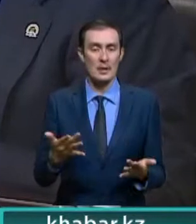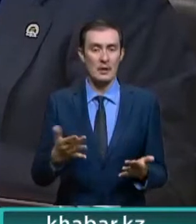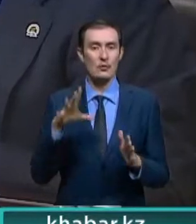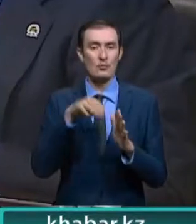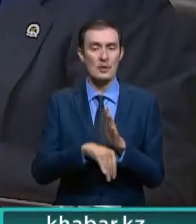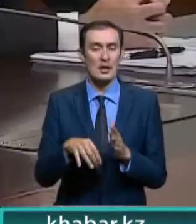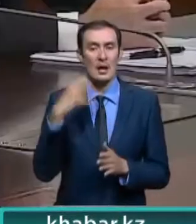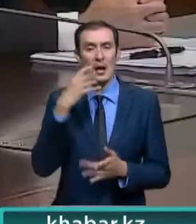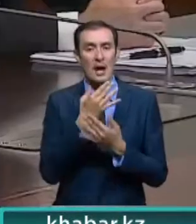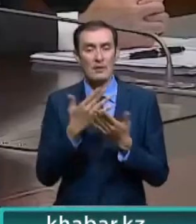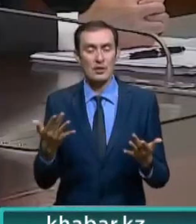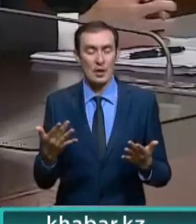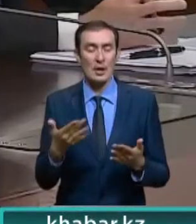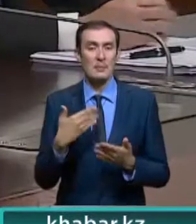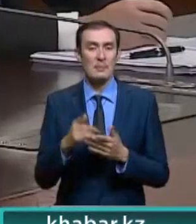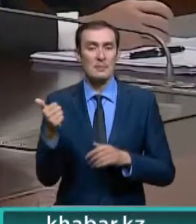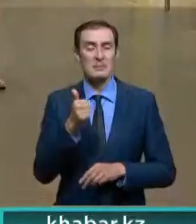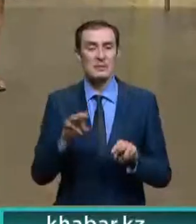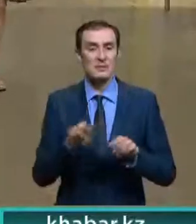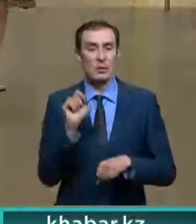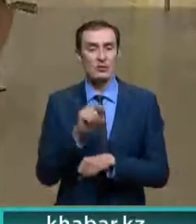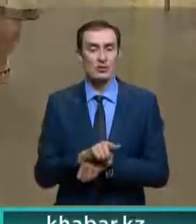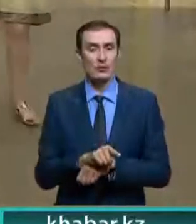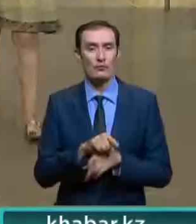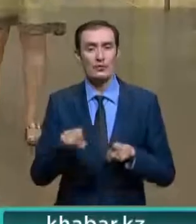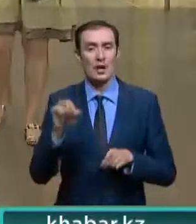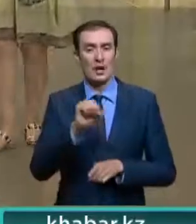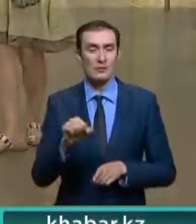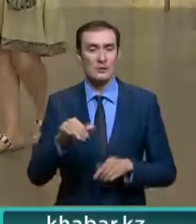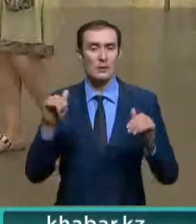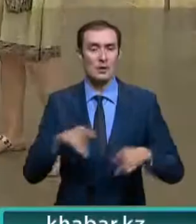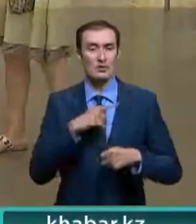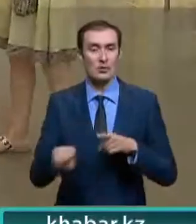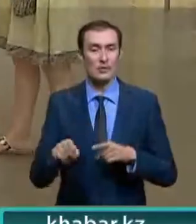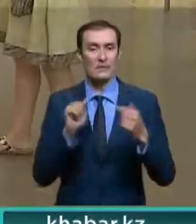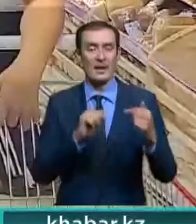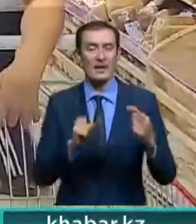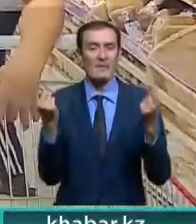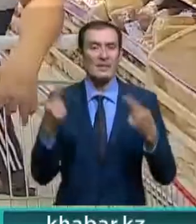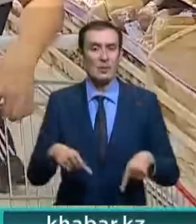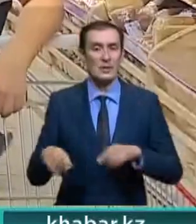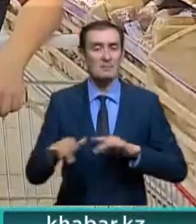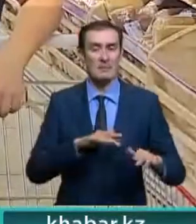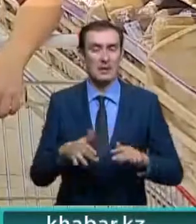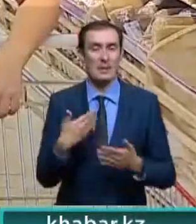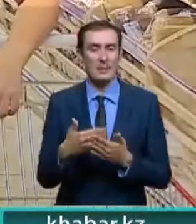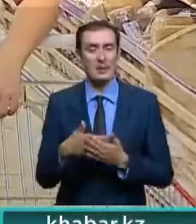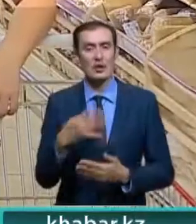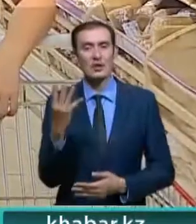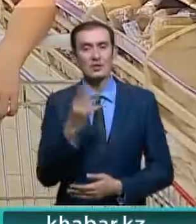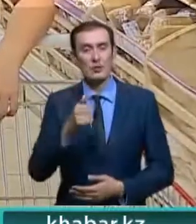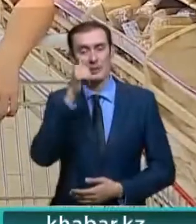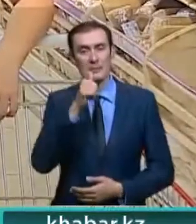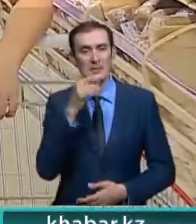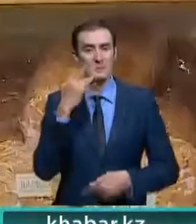в том числе и овощей премьер-министр поручил до конца августа принять и начать срочные анти инфляционные меры к слову четвертый